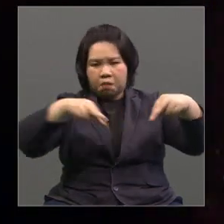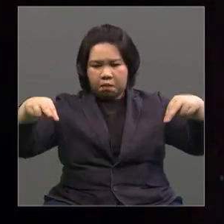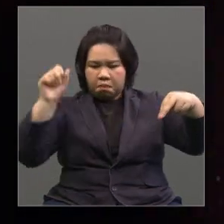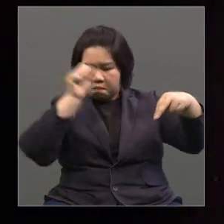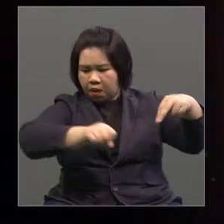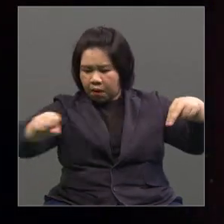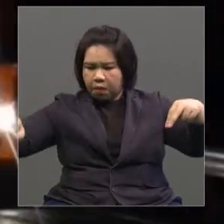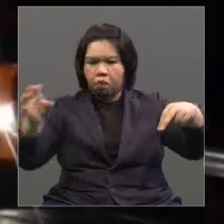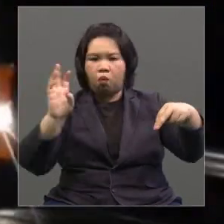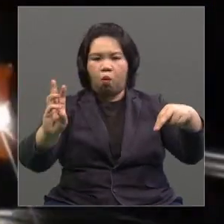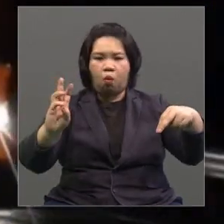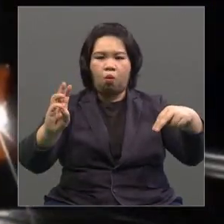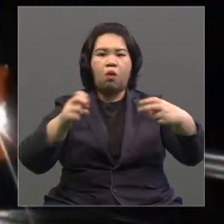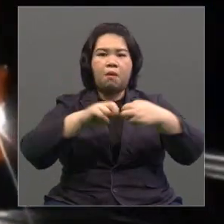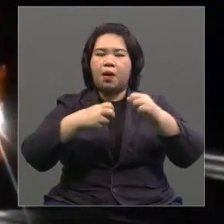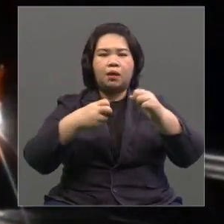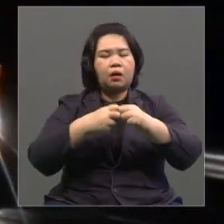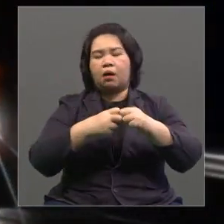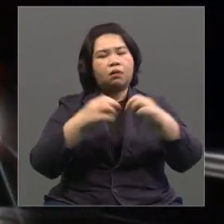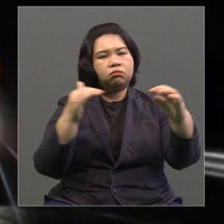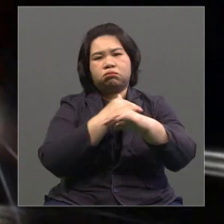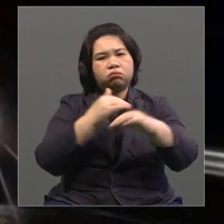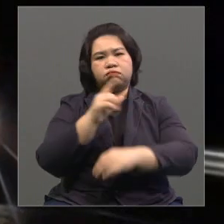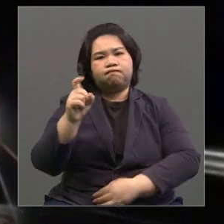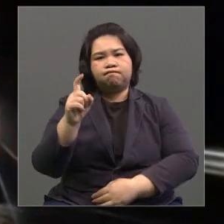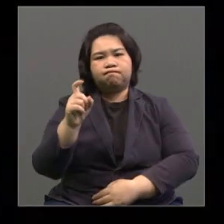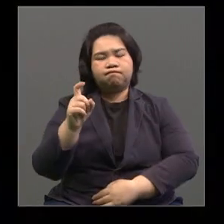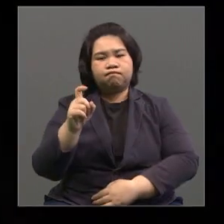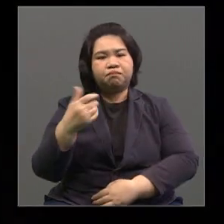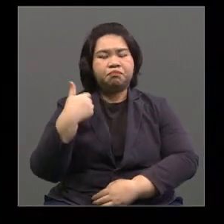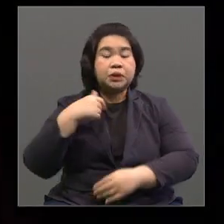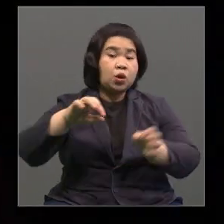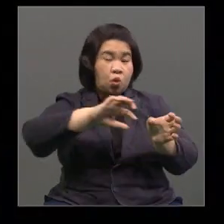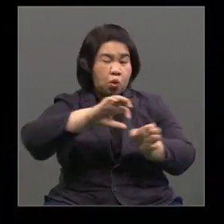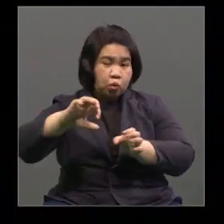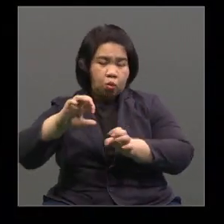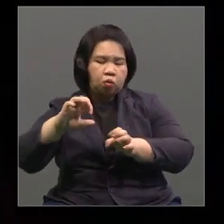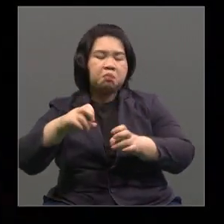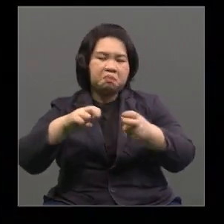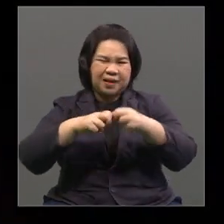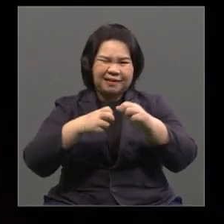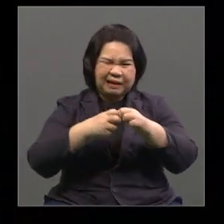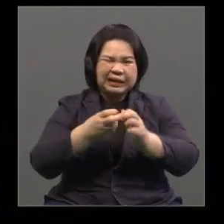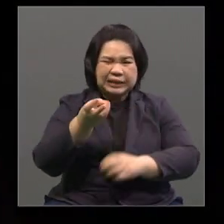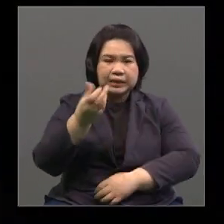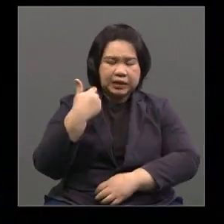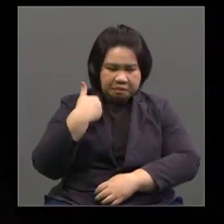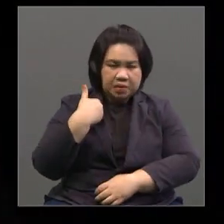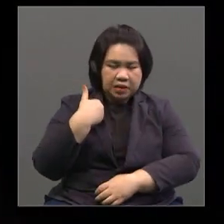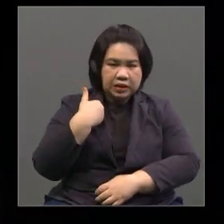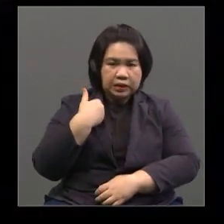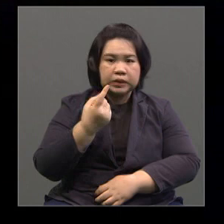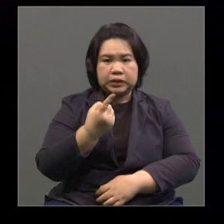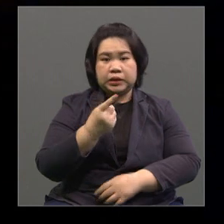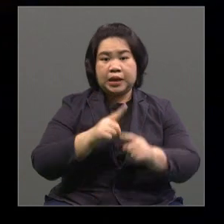ก็ไปกีดขวางการจราจรนะคะทำให้มีรถตู้โดยสารได้รับความเสียหายเล็กน้อยด้วยจำนวน1คันแต่ว่